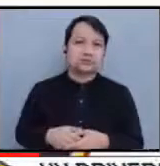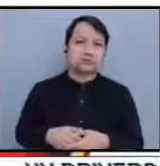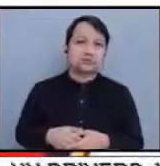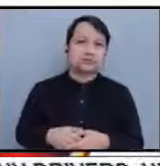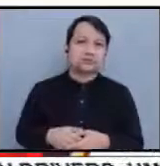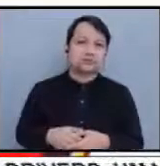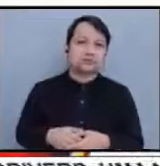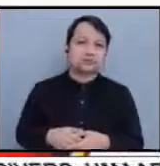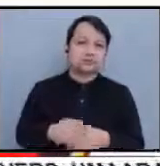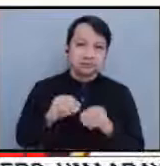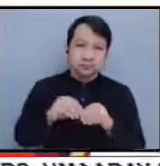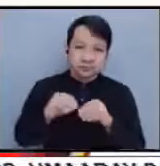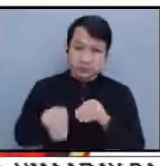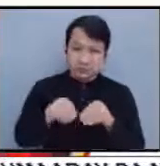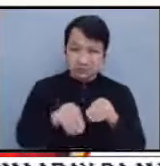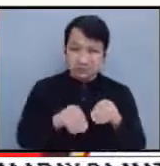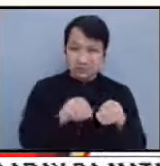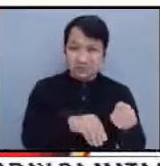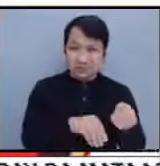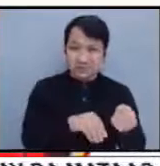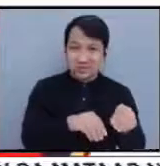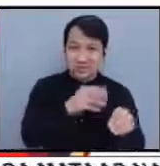magtatanim sana ngayon na mga magsasaka,